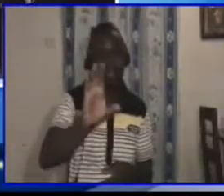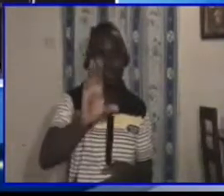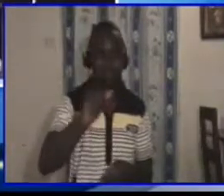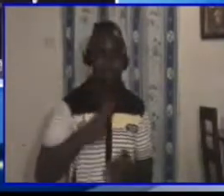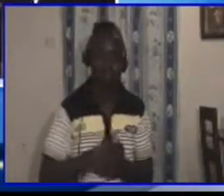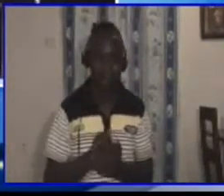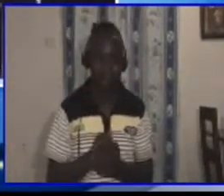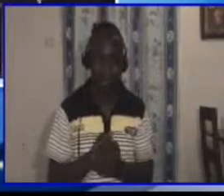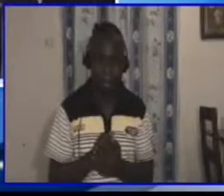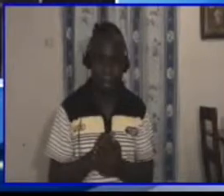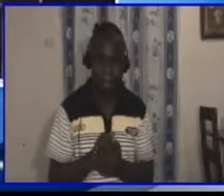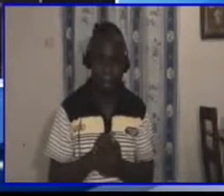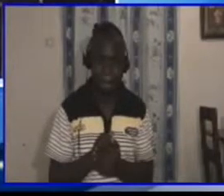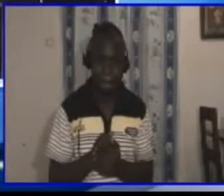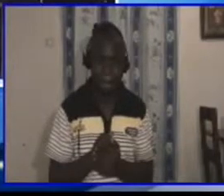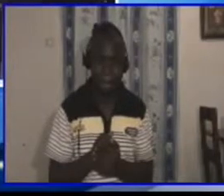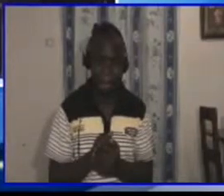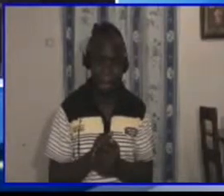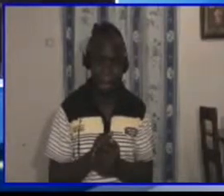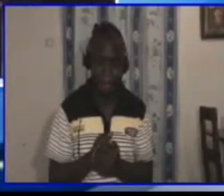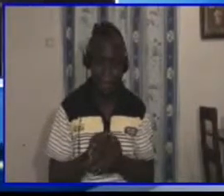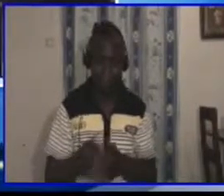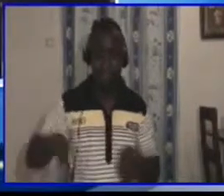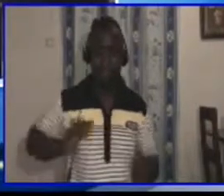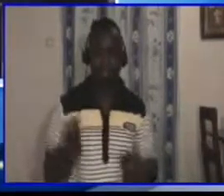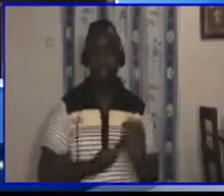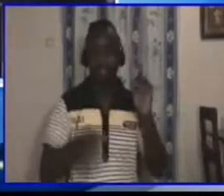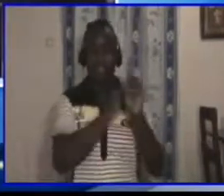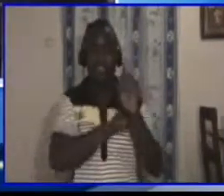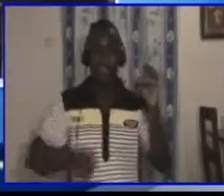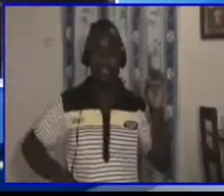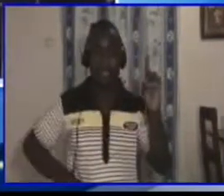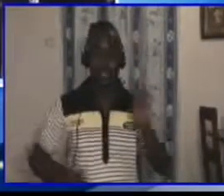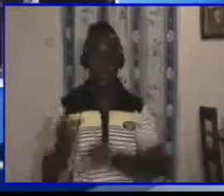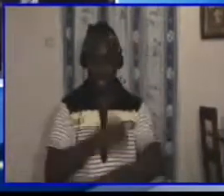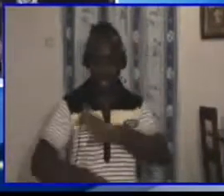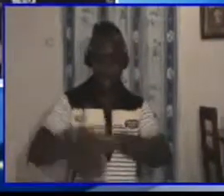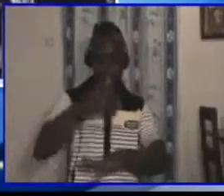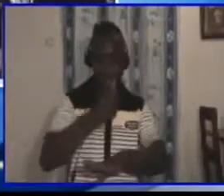in matteo capitolo 17 verso 11